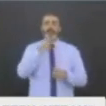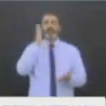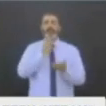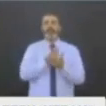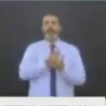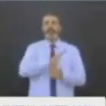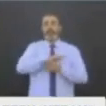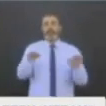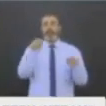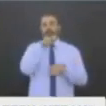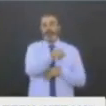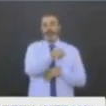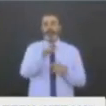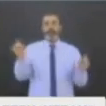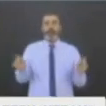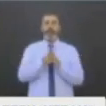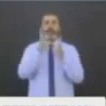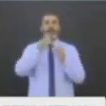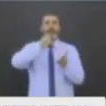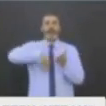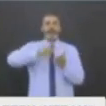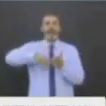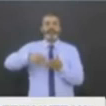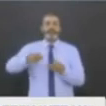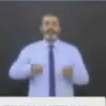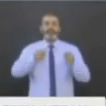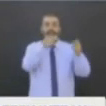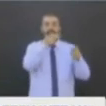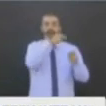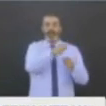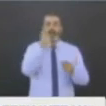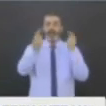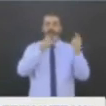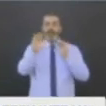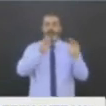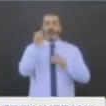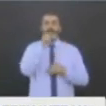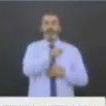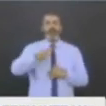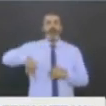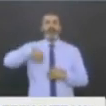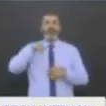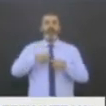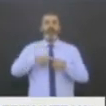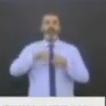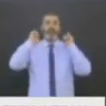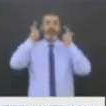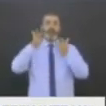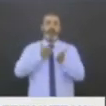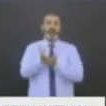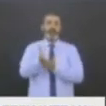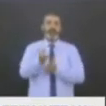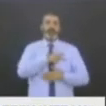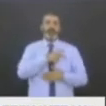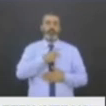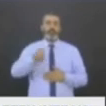λόγο όταν πρόκειται για οποιαδήποτε γνωμάτευση έχει να κάνει με την προστασία του περιβάλλοντος. Είμαστε κράτος δικαίου. Το ελληνικό κράτος πρέπει